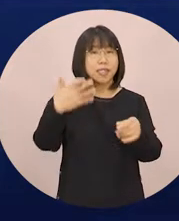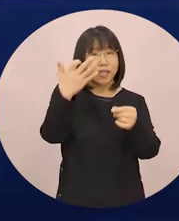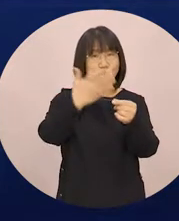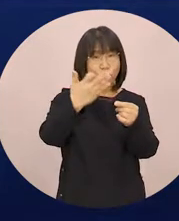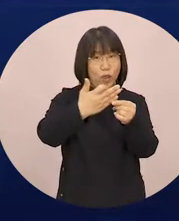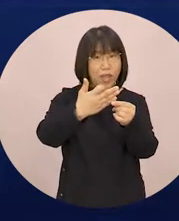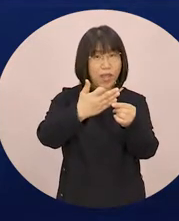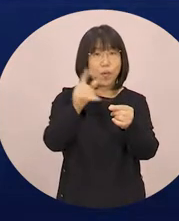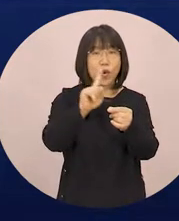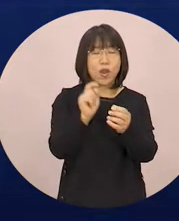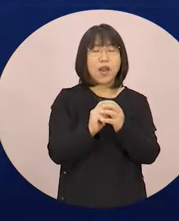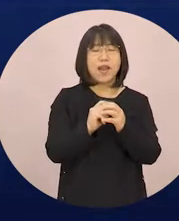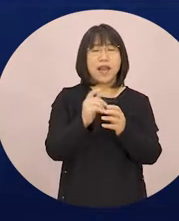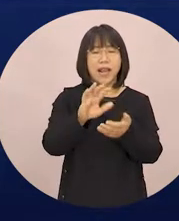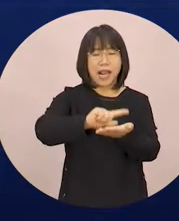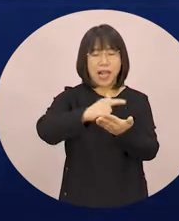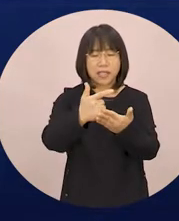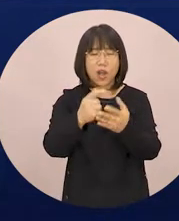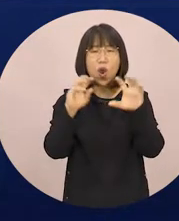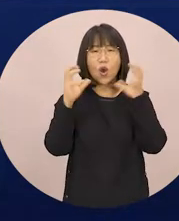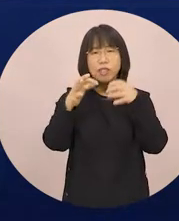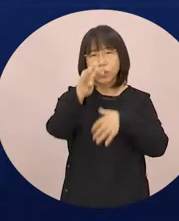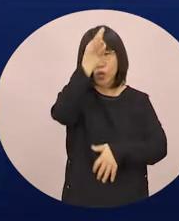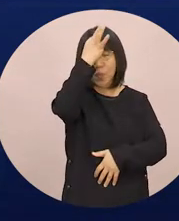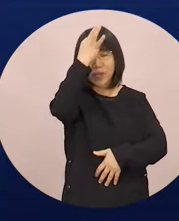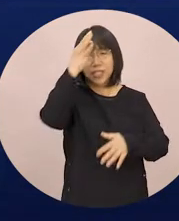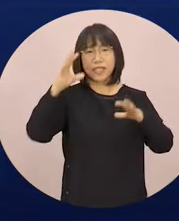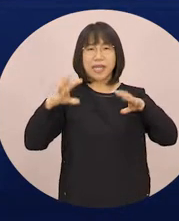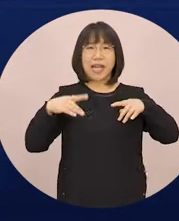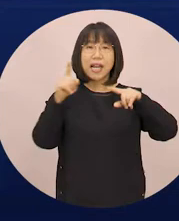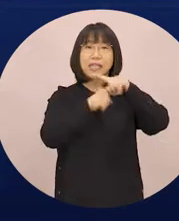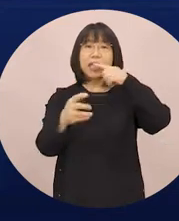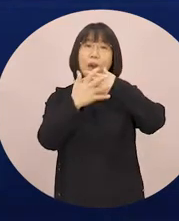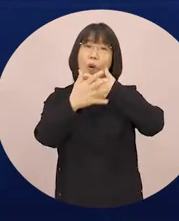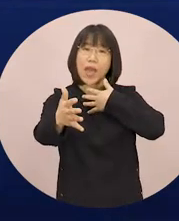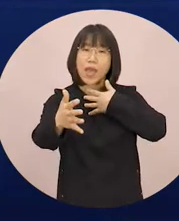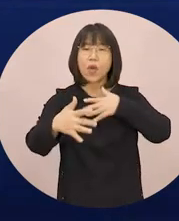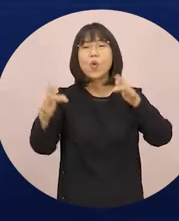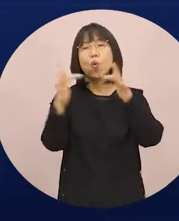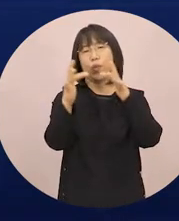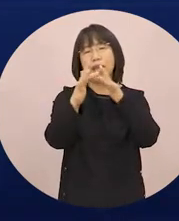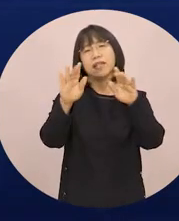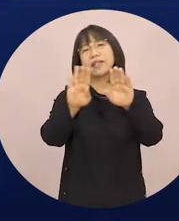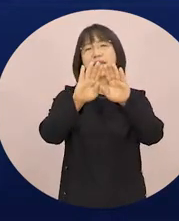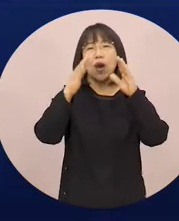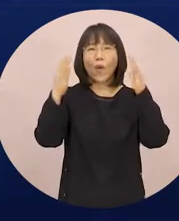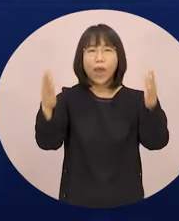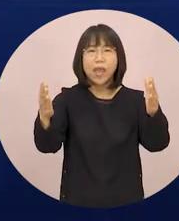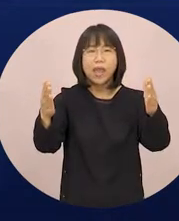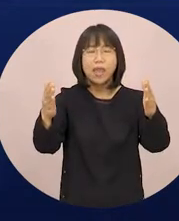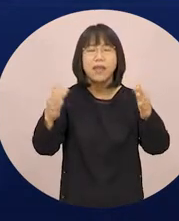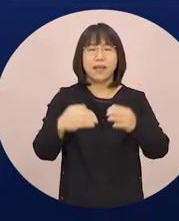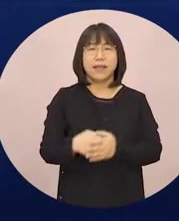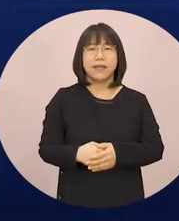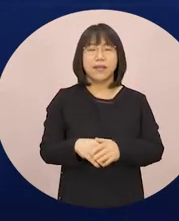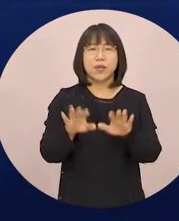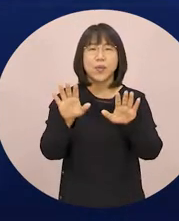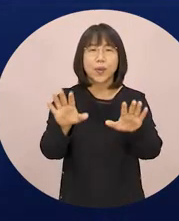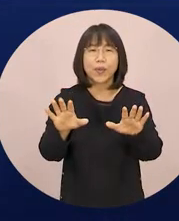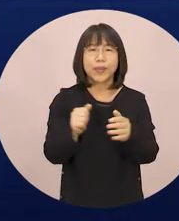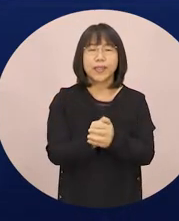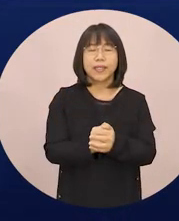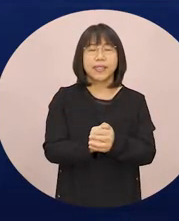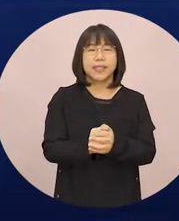올해로 19회를 맞은 강서 어린이 솜씨 자랑대회 5월 4일 온라인 개최를 앞두고 오는 4월